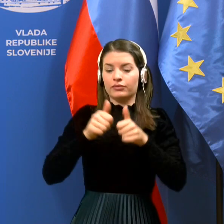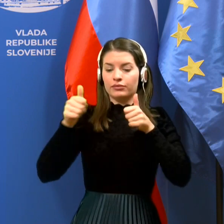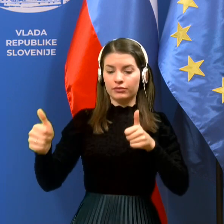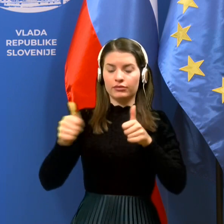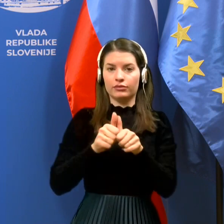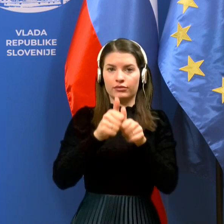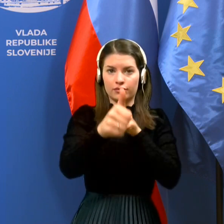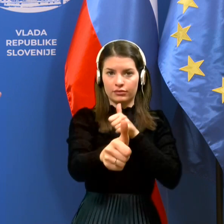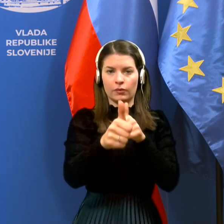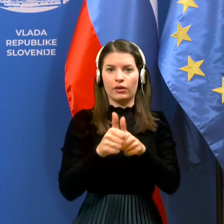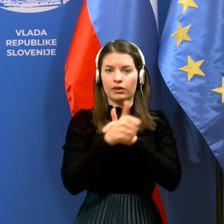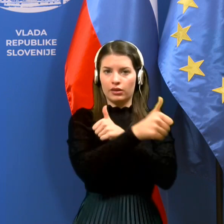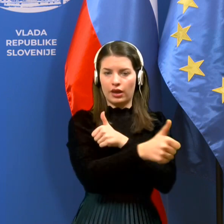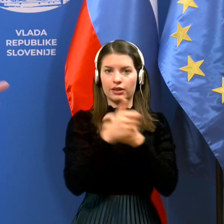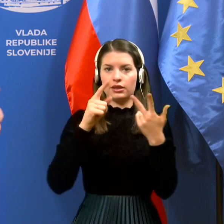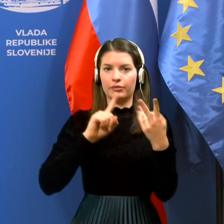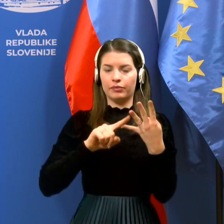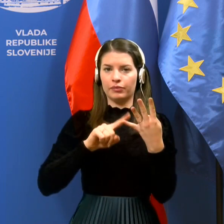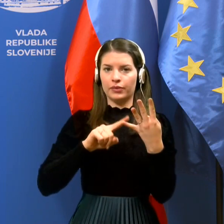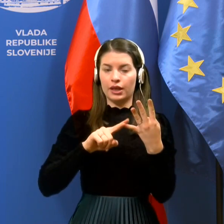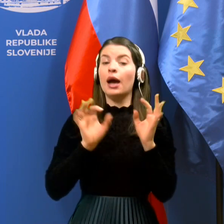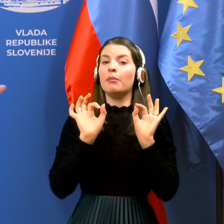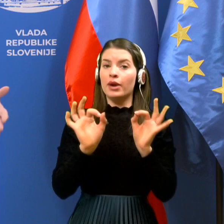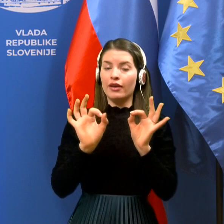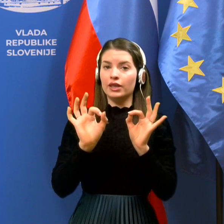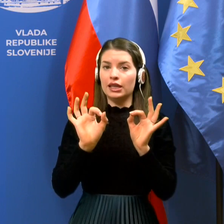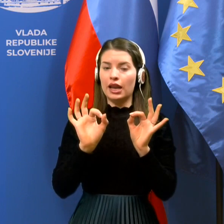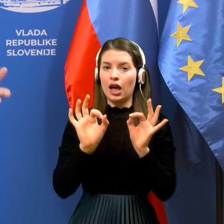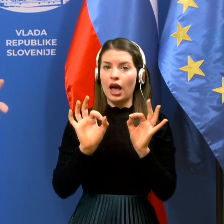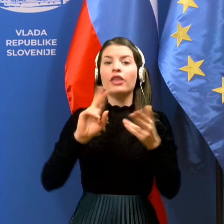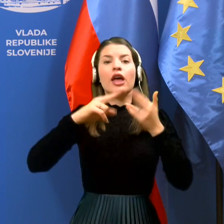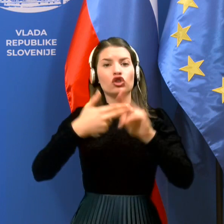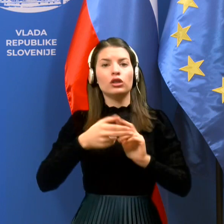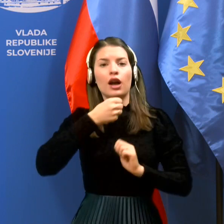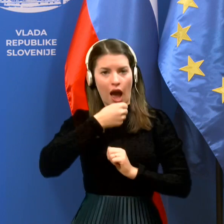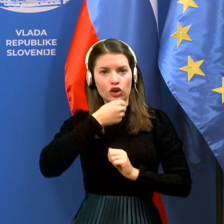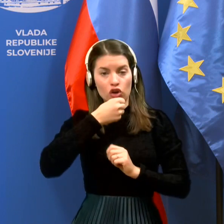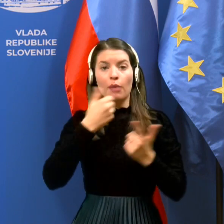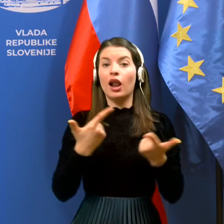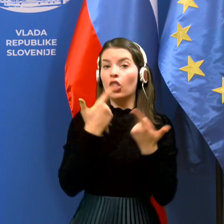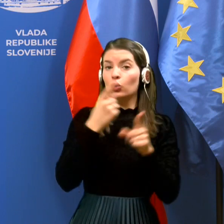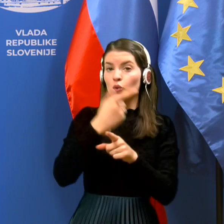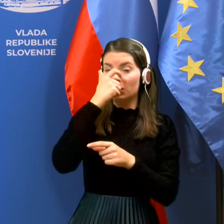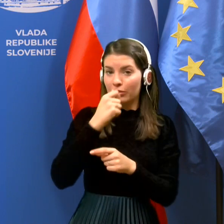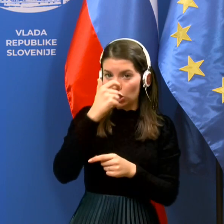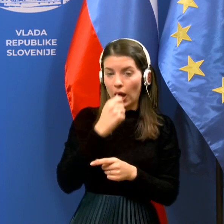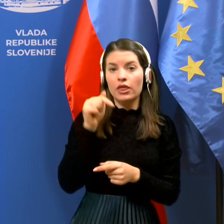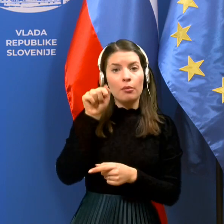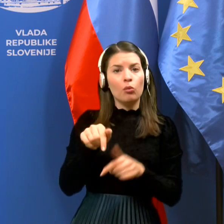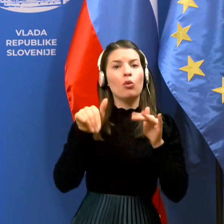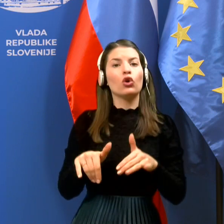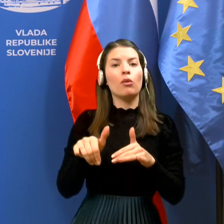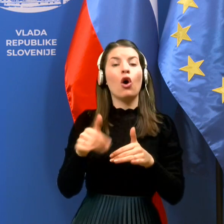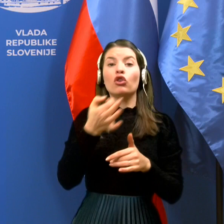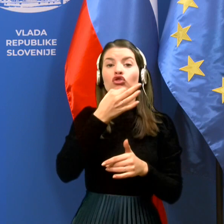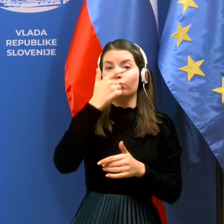medsebojne distance, pravilna higiena kašlja, mogoče tudi brisanje nosu, da zavržemo in razkužujemo roke,